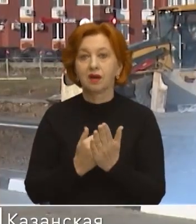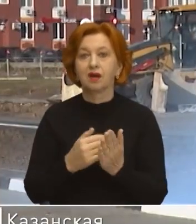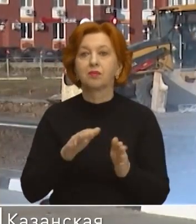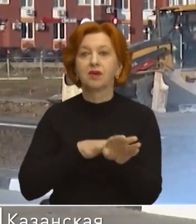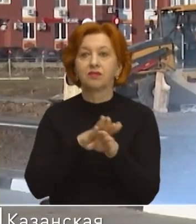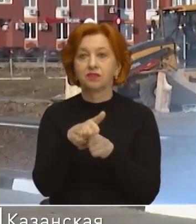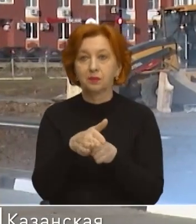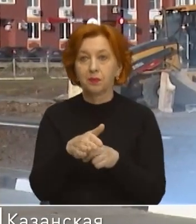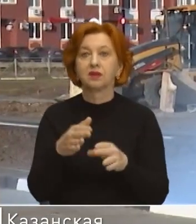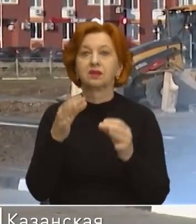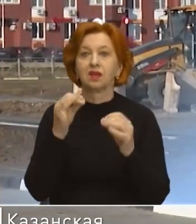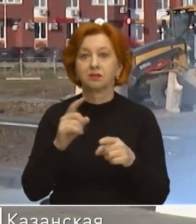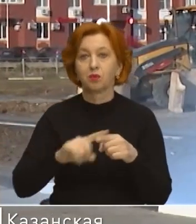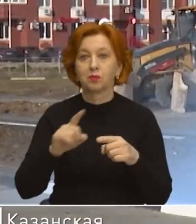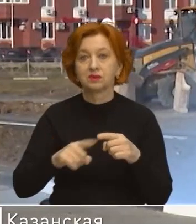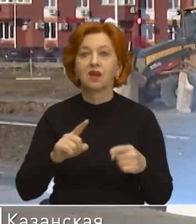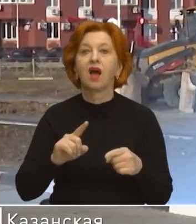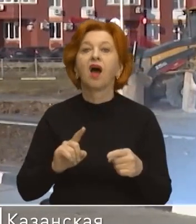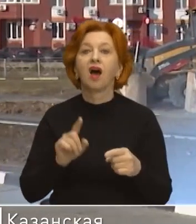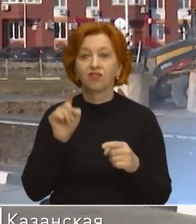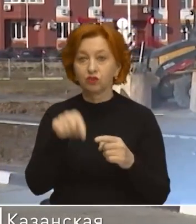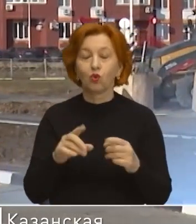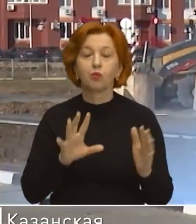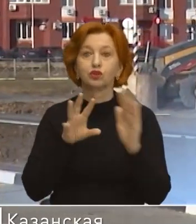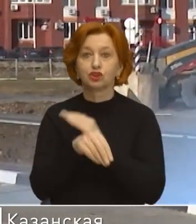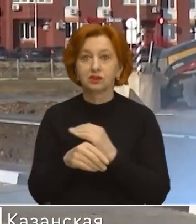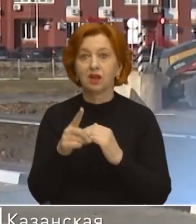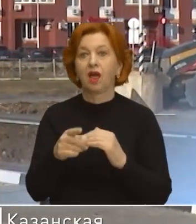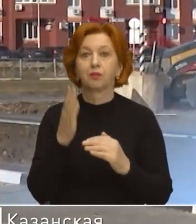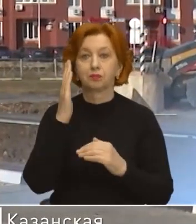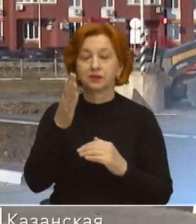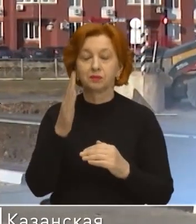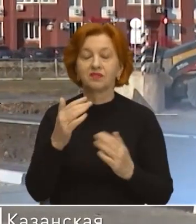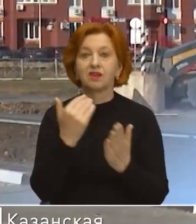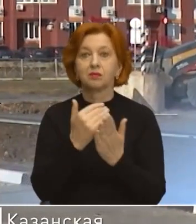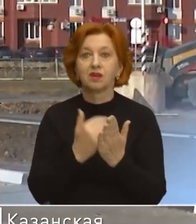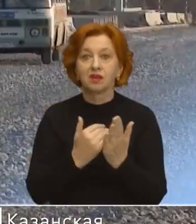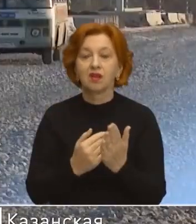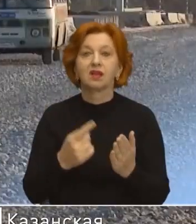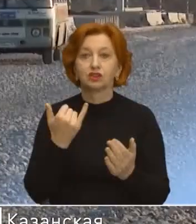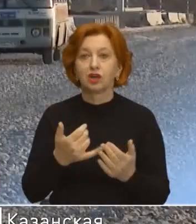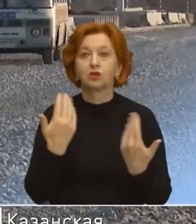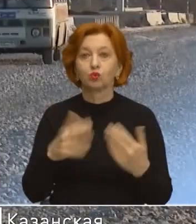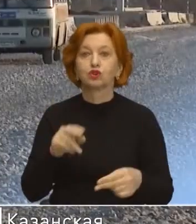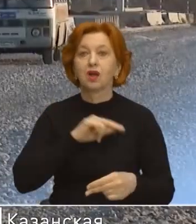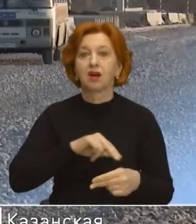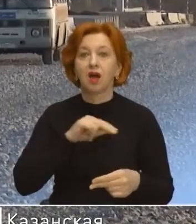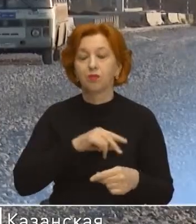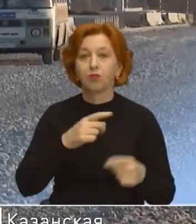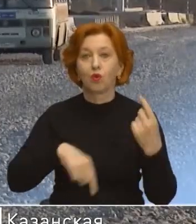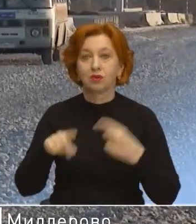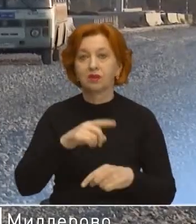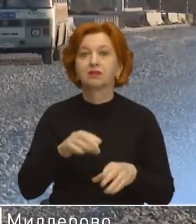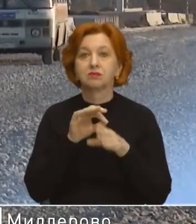числе продолжится. И в том числе на перспективные периоды сейчас рассматривается не только Левенцовка. Работы в микрорайоне